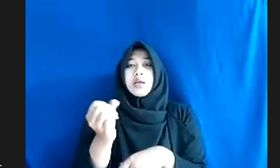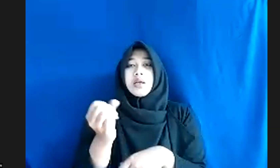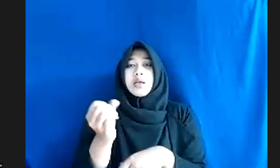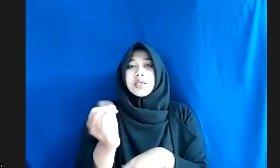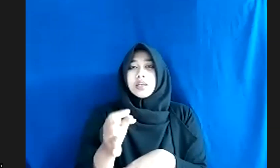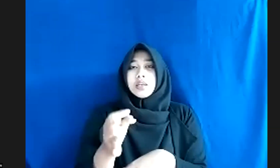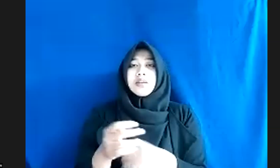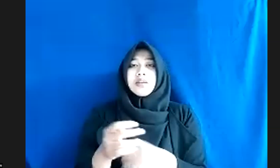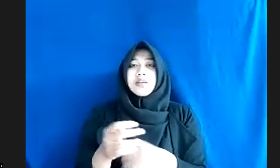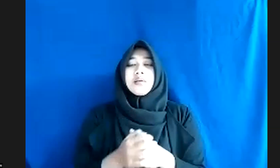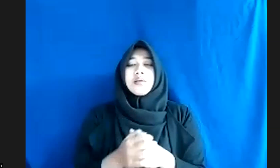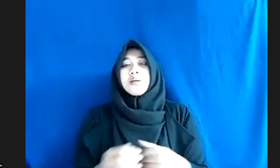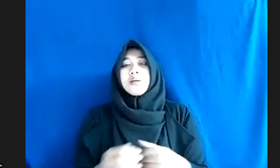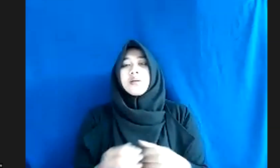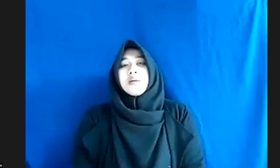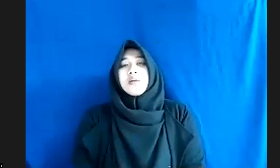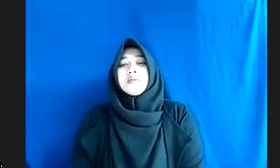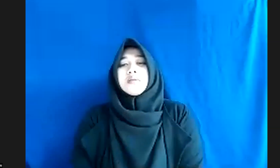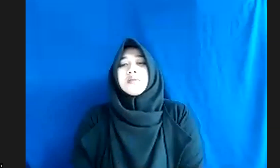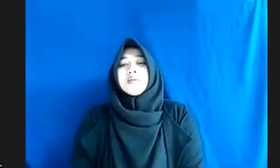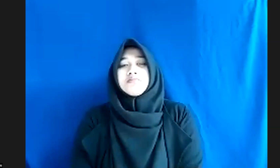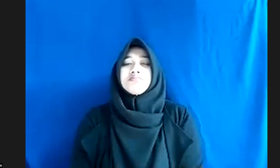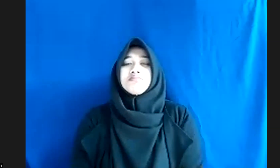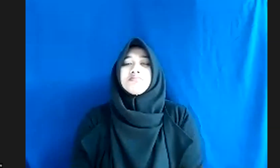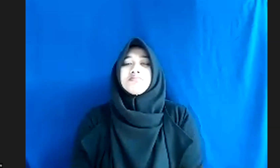terus-menerus bagaimana ini kelompok agama ini